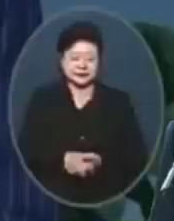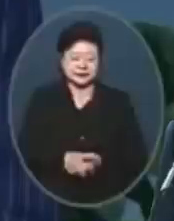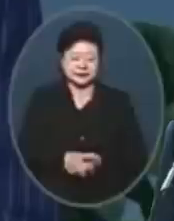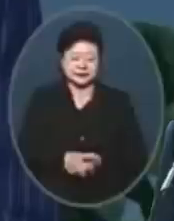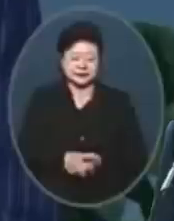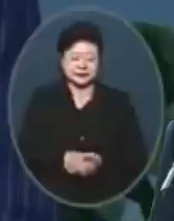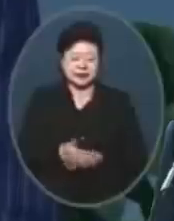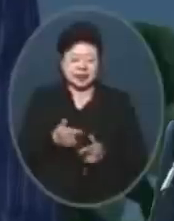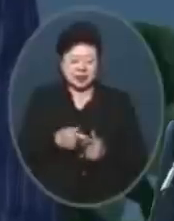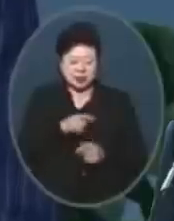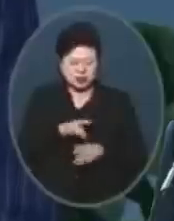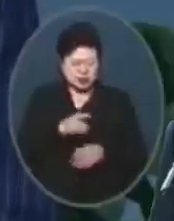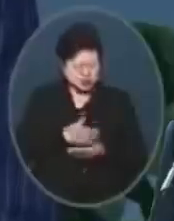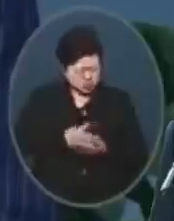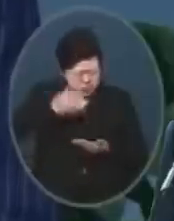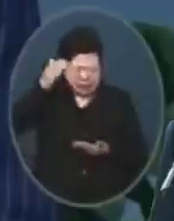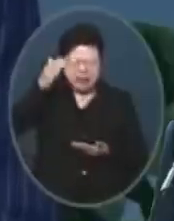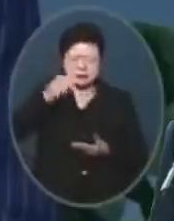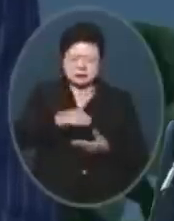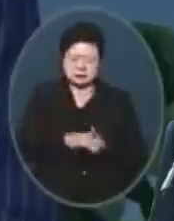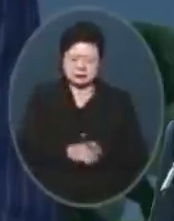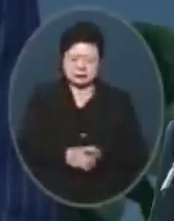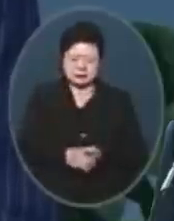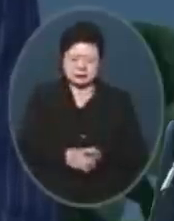너희가 내 이름으로 귀신을 쫓아내라고